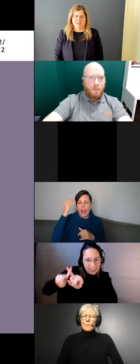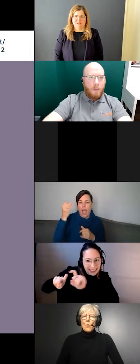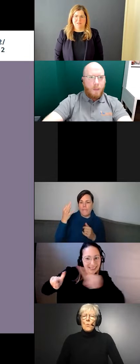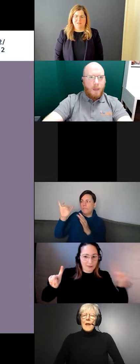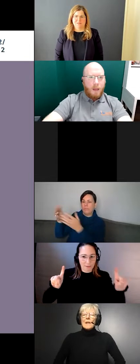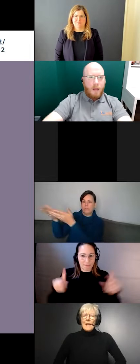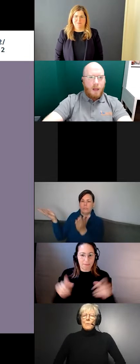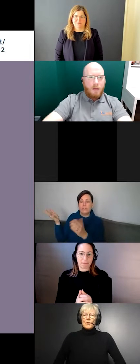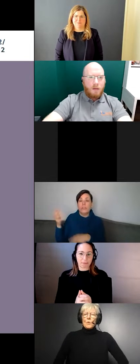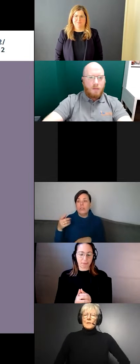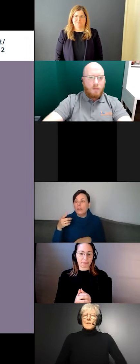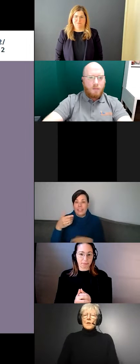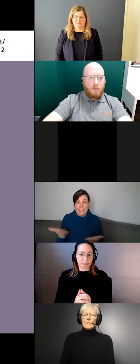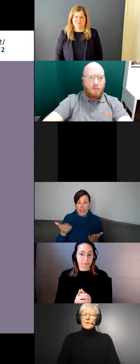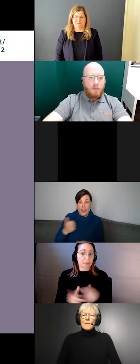langue des signes,